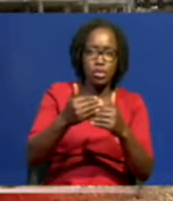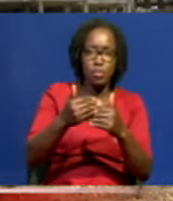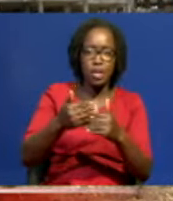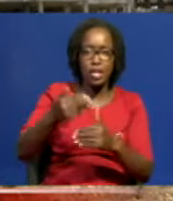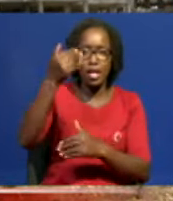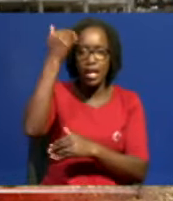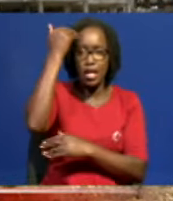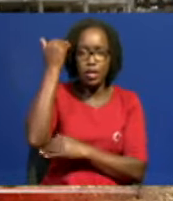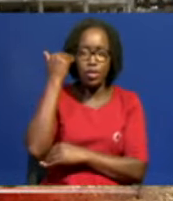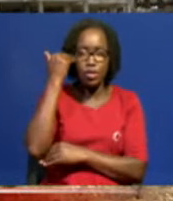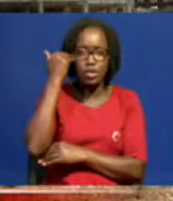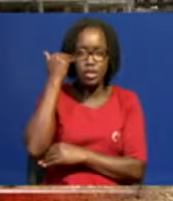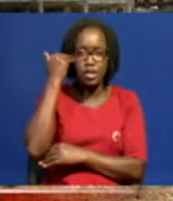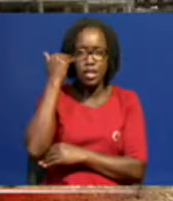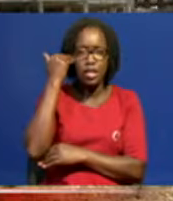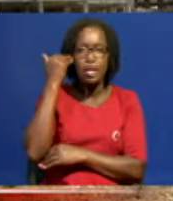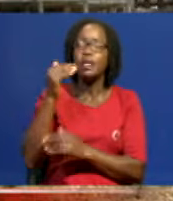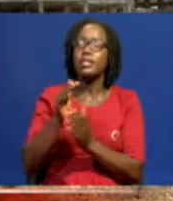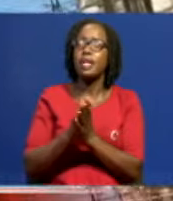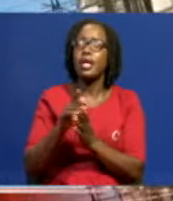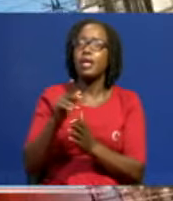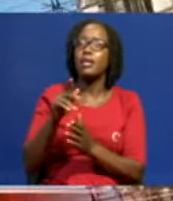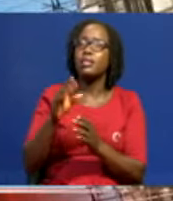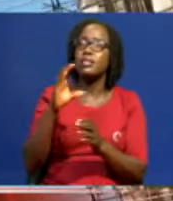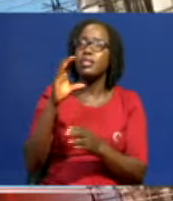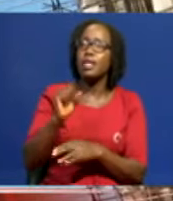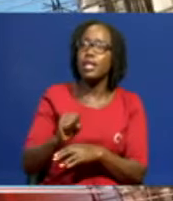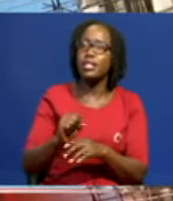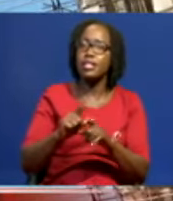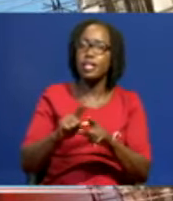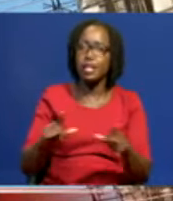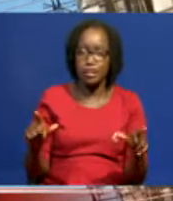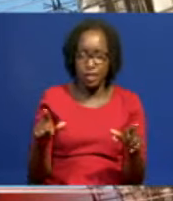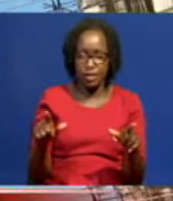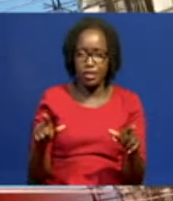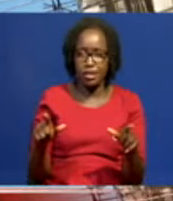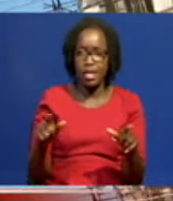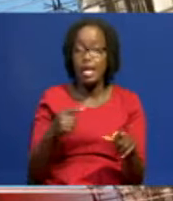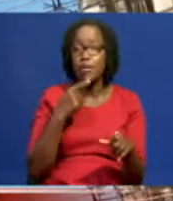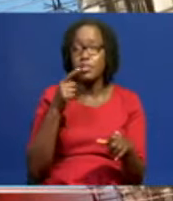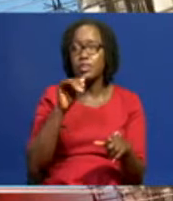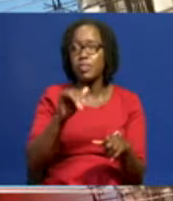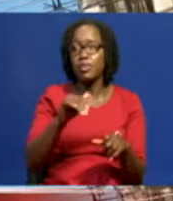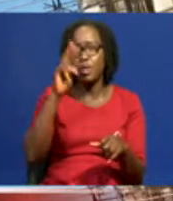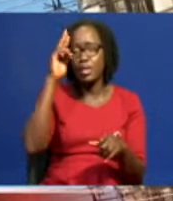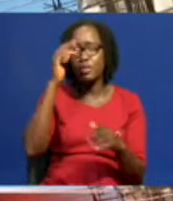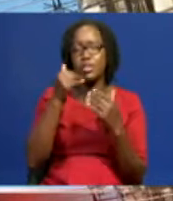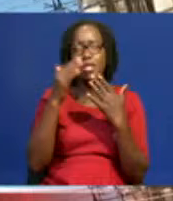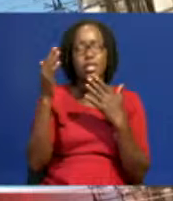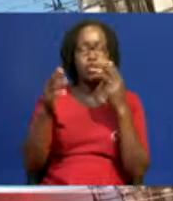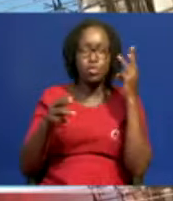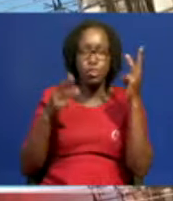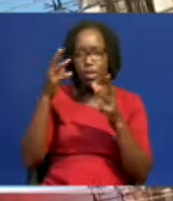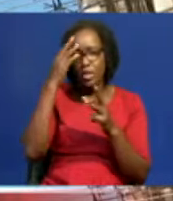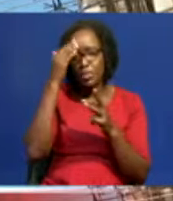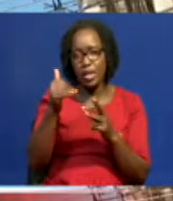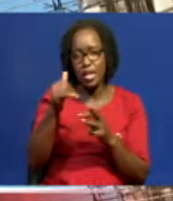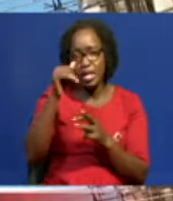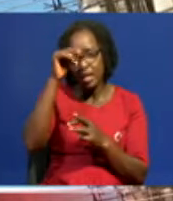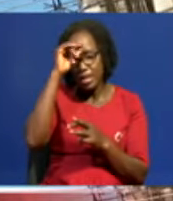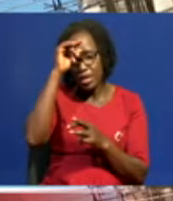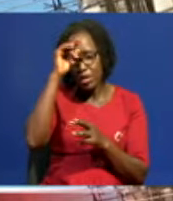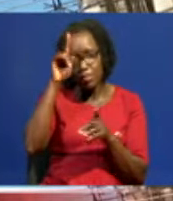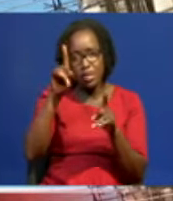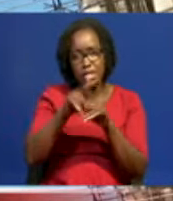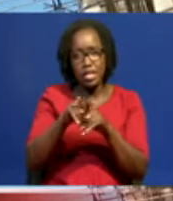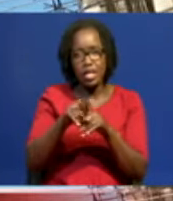kuu, waziri wa ardhi, ujenzi na ustawi wa miji Ali Sohome amesema hakuna sababu ya kuwa na wasiwasi, kwani serikali